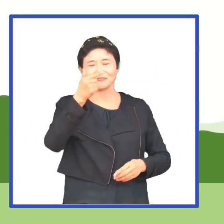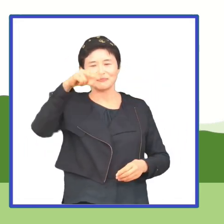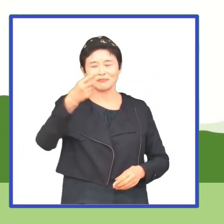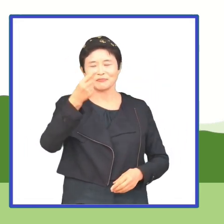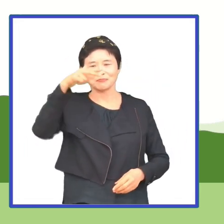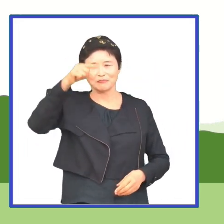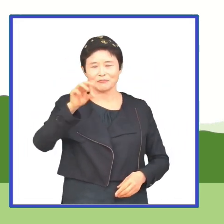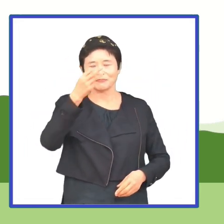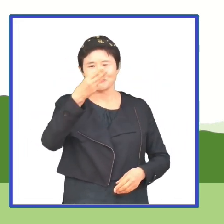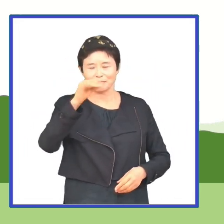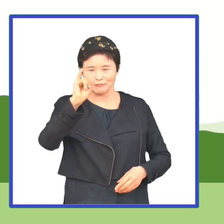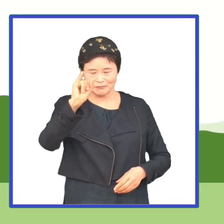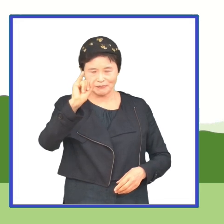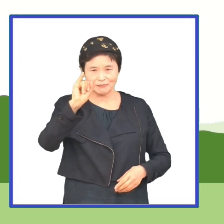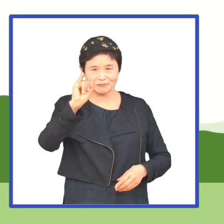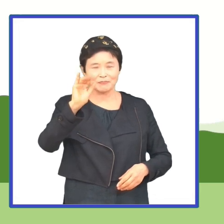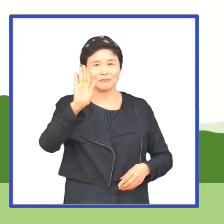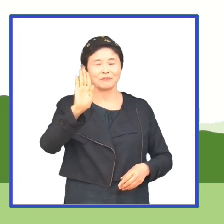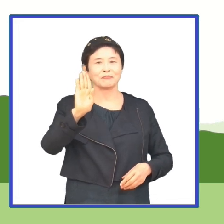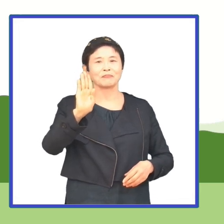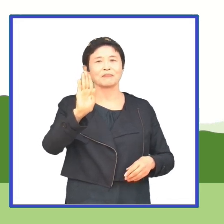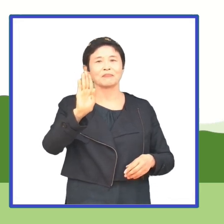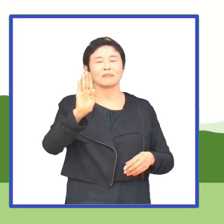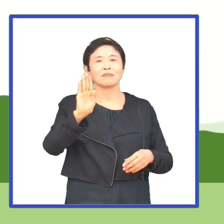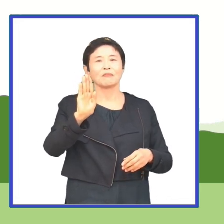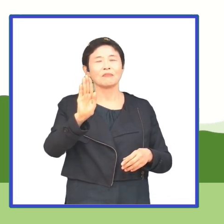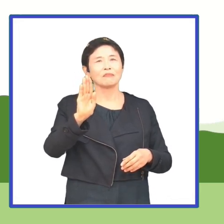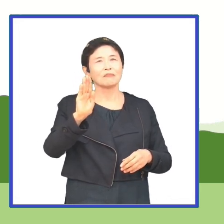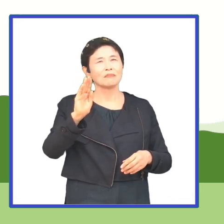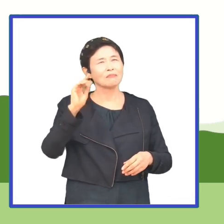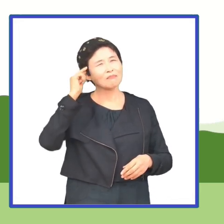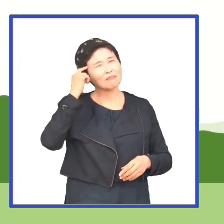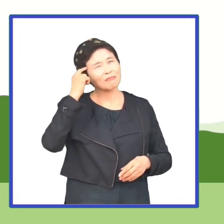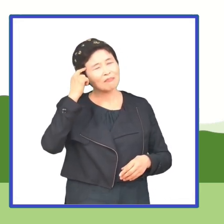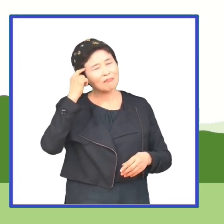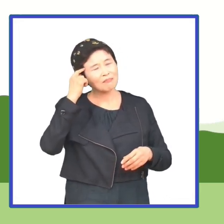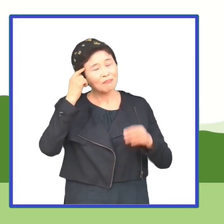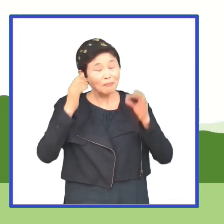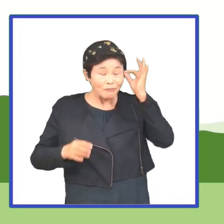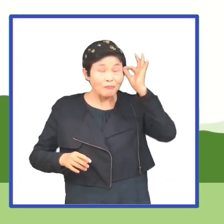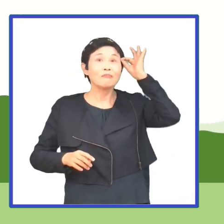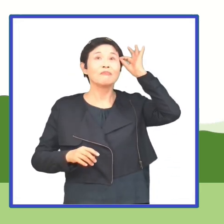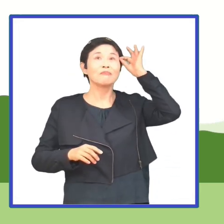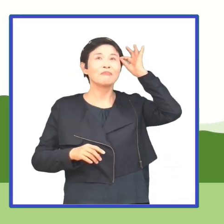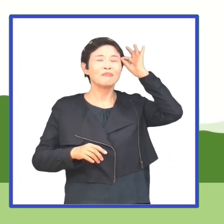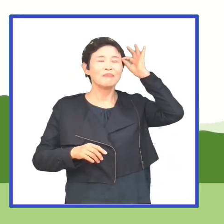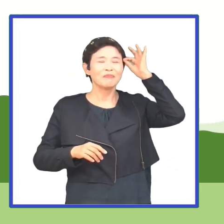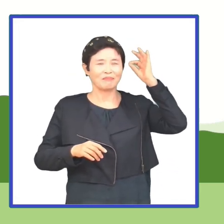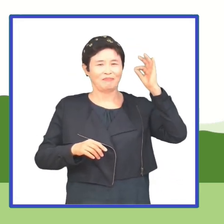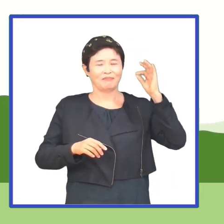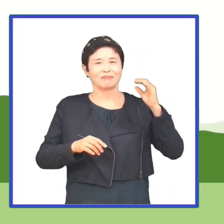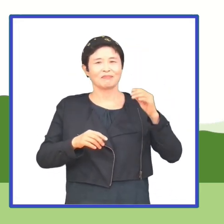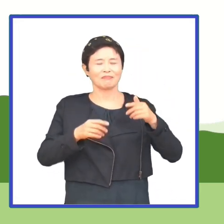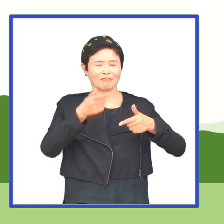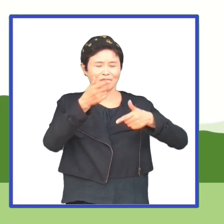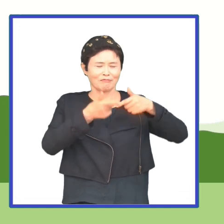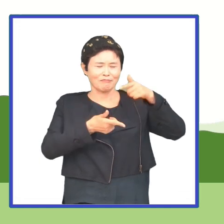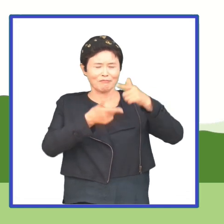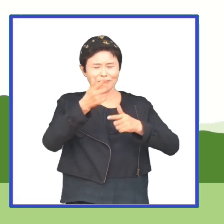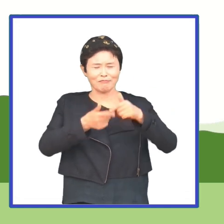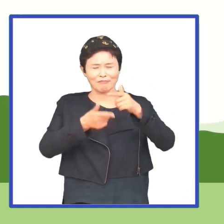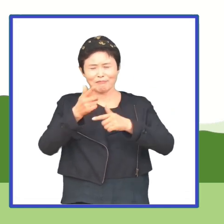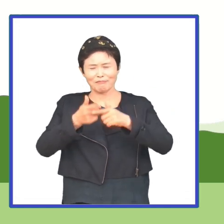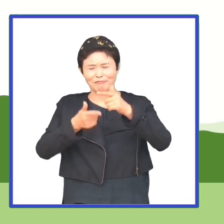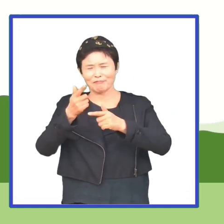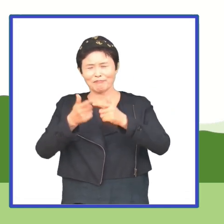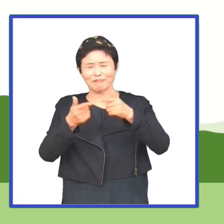대한 이야기를 했었는데요. 우리 친구들은 탄소 중립하면 뭐가 가장 먼저 떠오르나요? 선생님은 학교 다닐